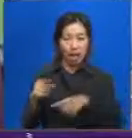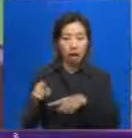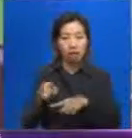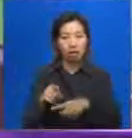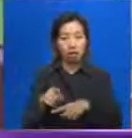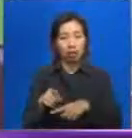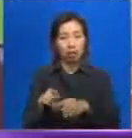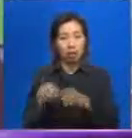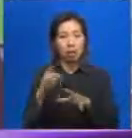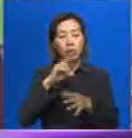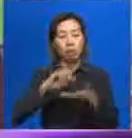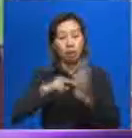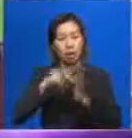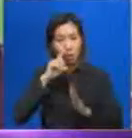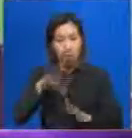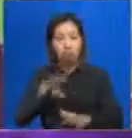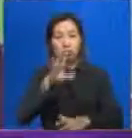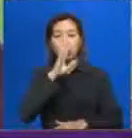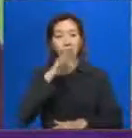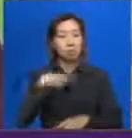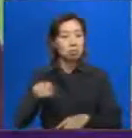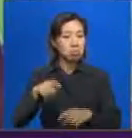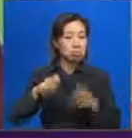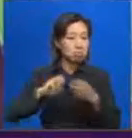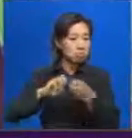เข้าสู่ภาวะสงบได้